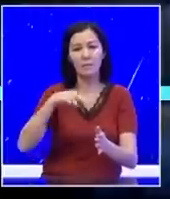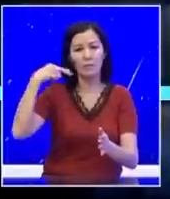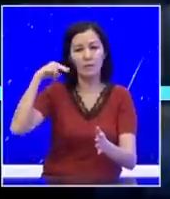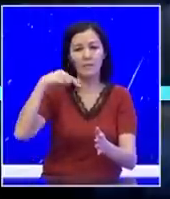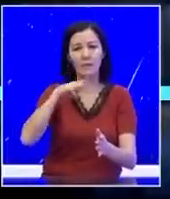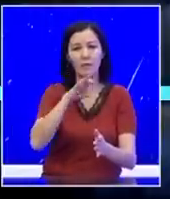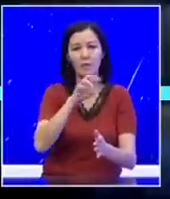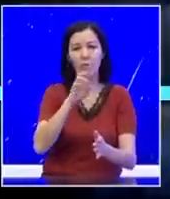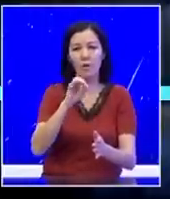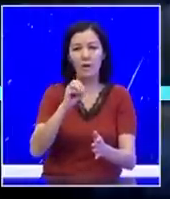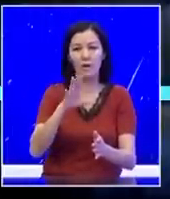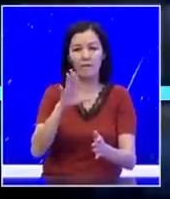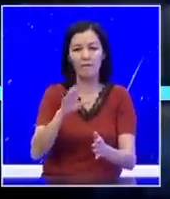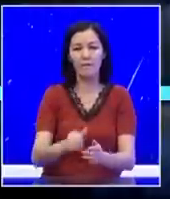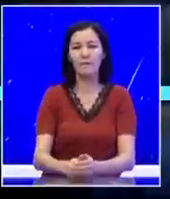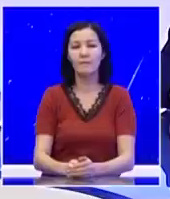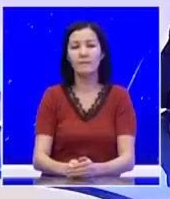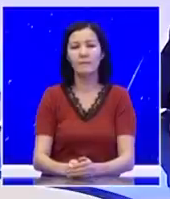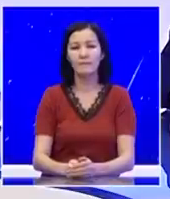президенті Қасым-Жомарт Тоқаев.